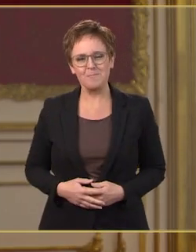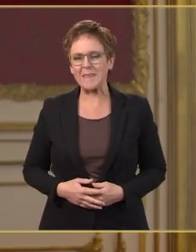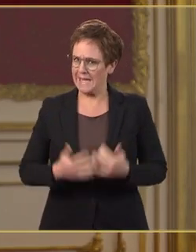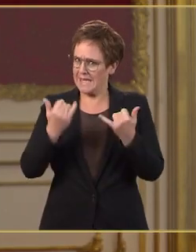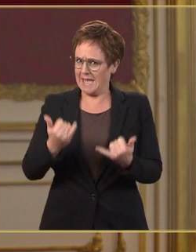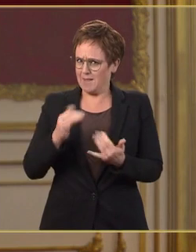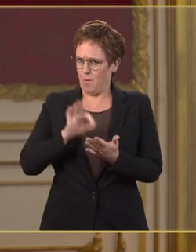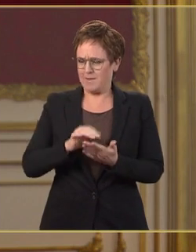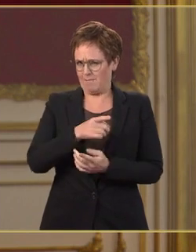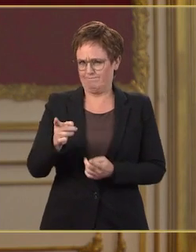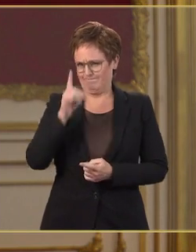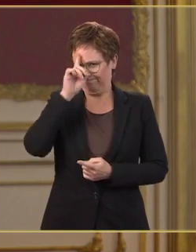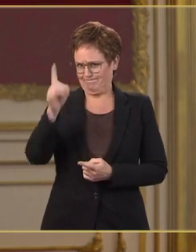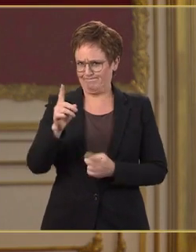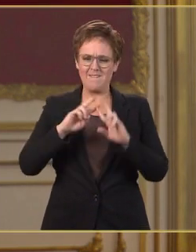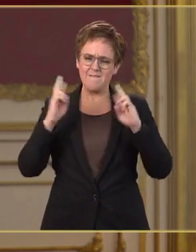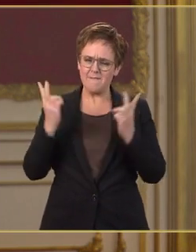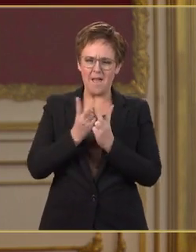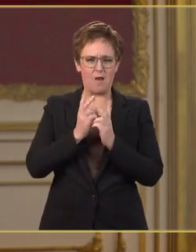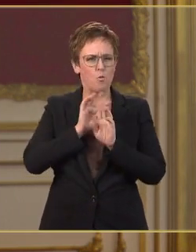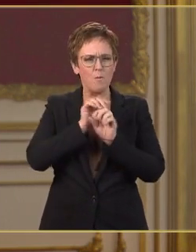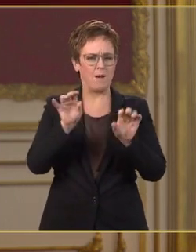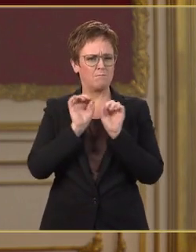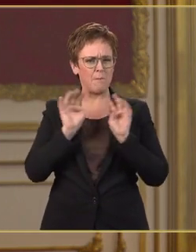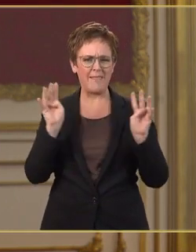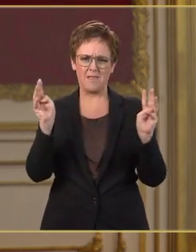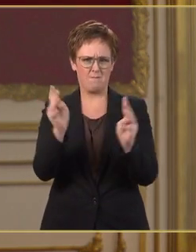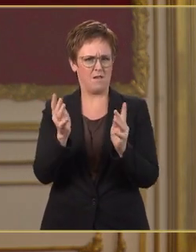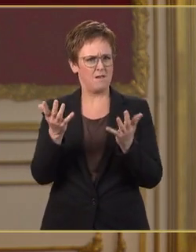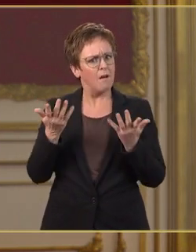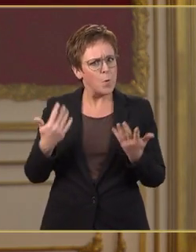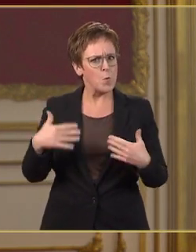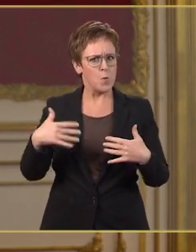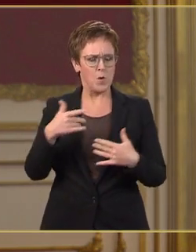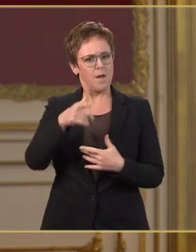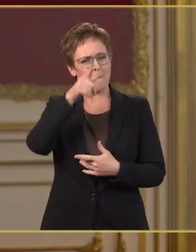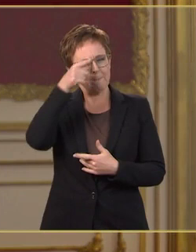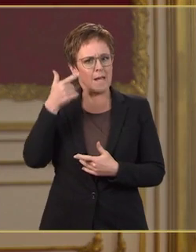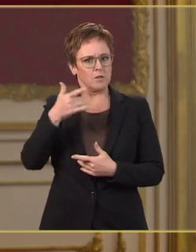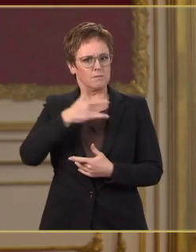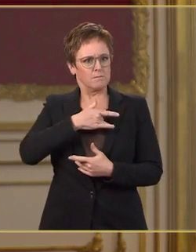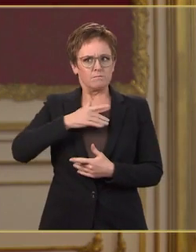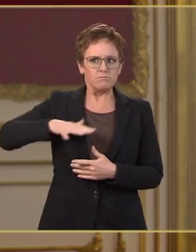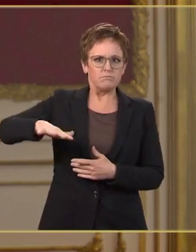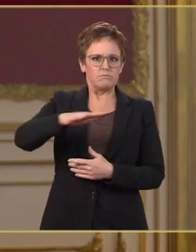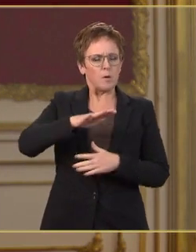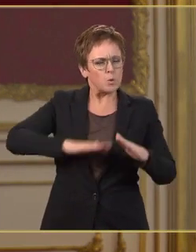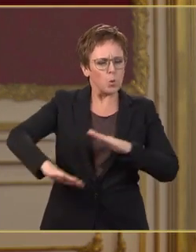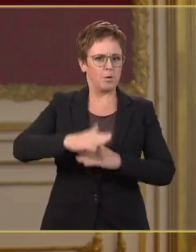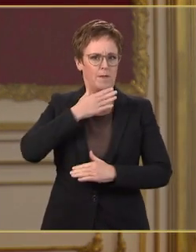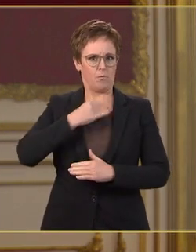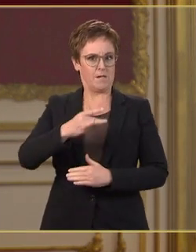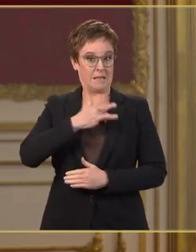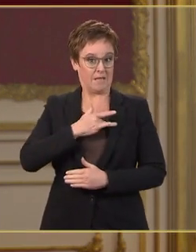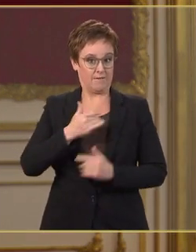befinden uns tief in einer weltweiten pandemie die direkt eines der menschlichen grundbedürfnisse angreift das